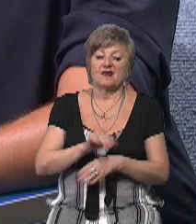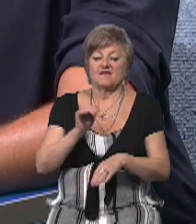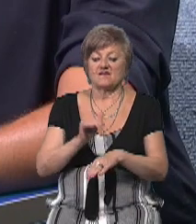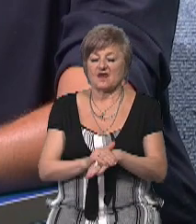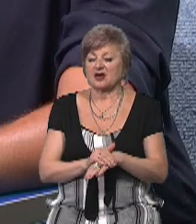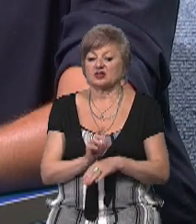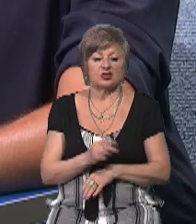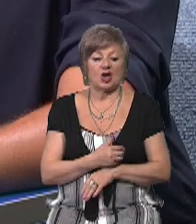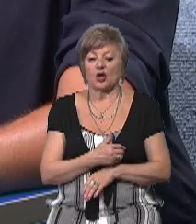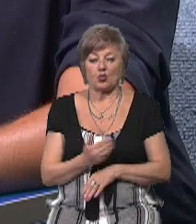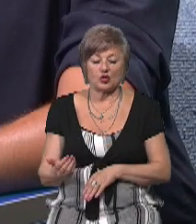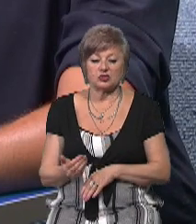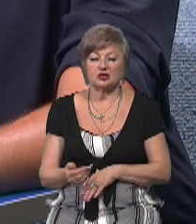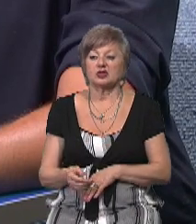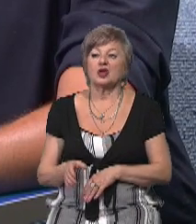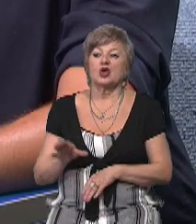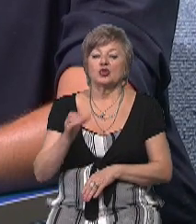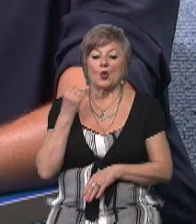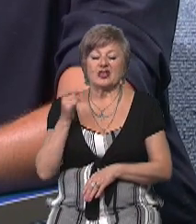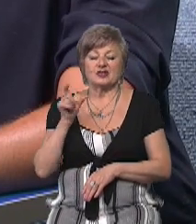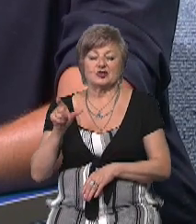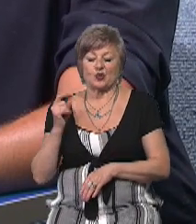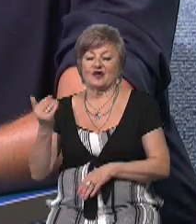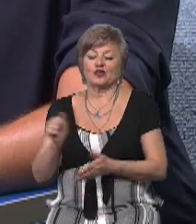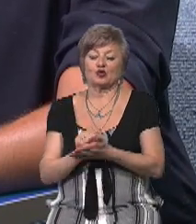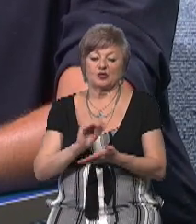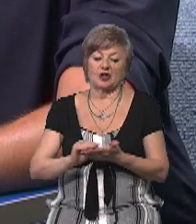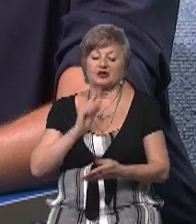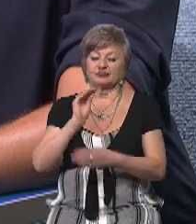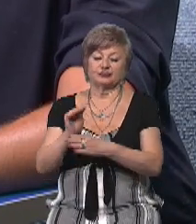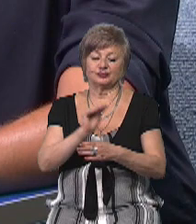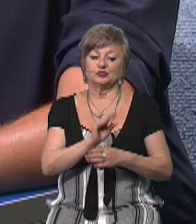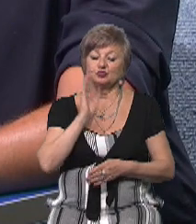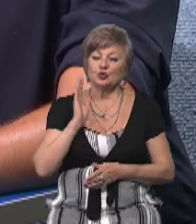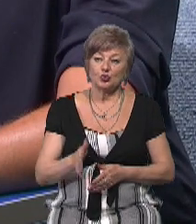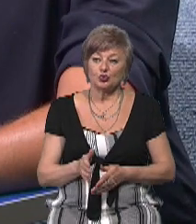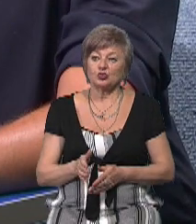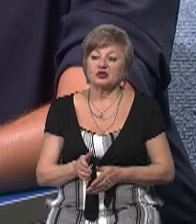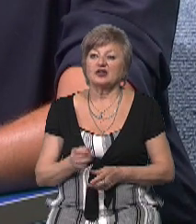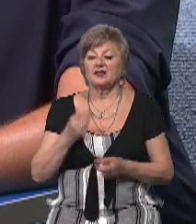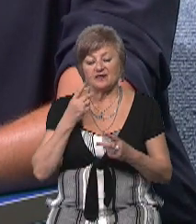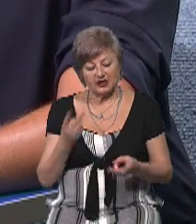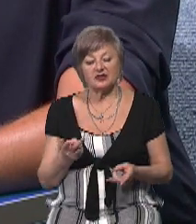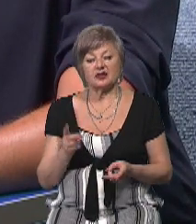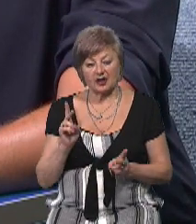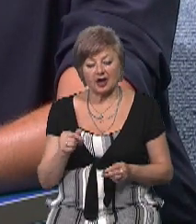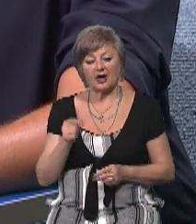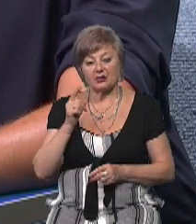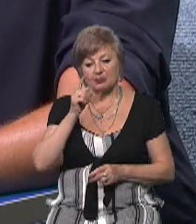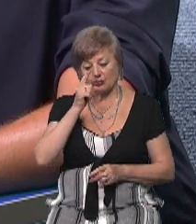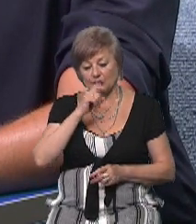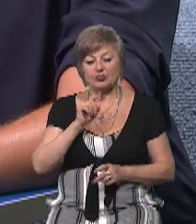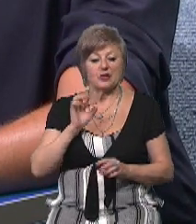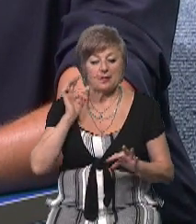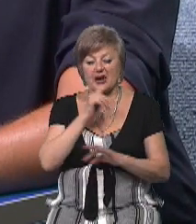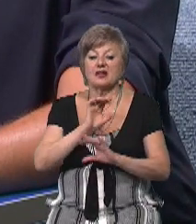відповідно, і будуть претензії і до нас, істориків, і до вас, журналістів, в цьому плані, так, що ось ви дивіться, як ви однобоко подаєте ці всі